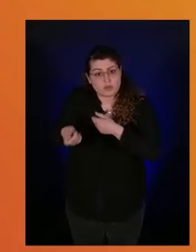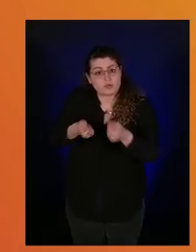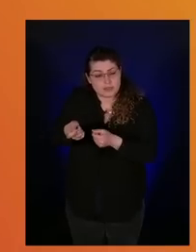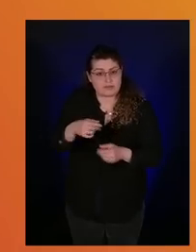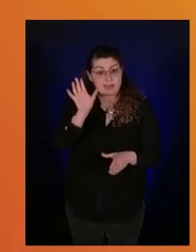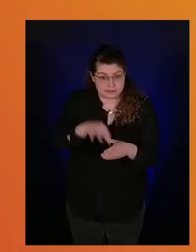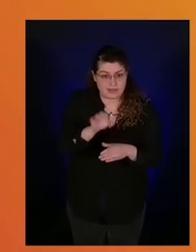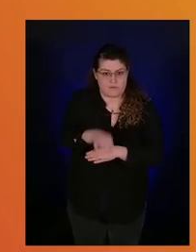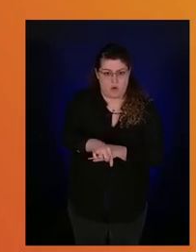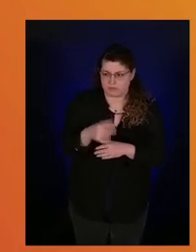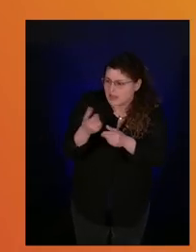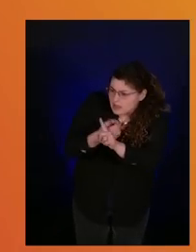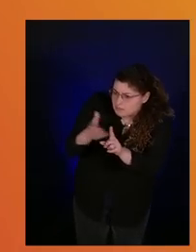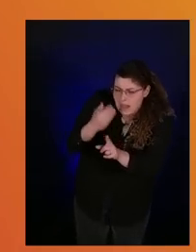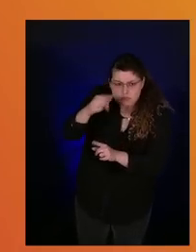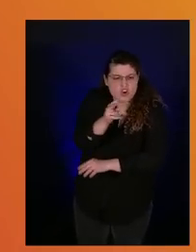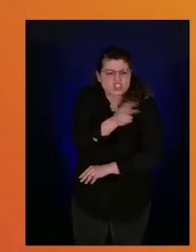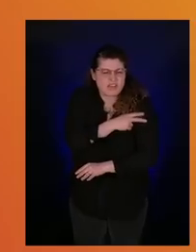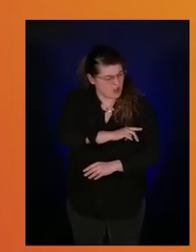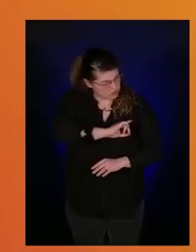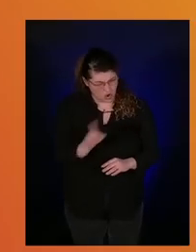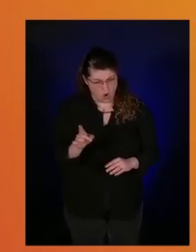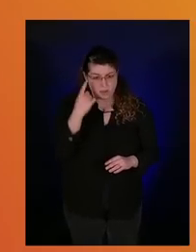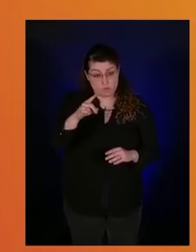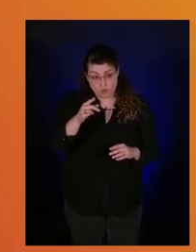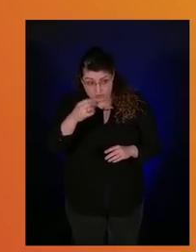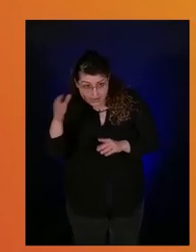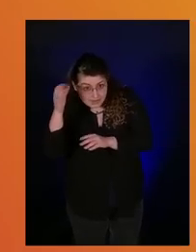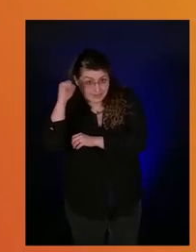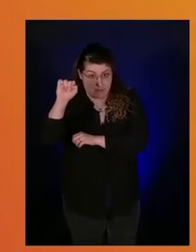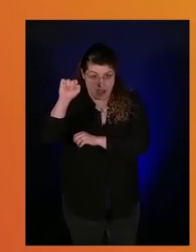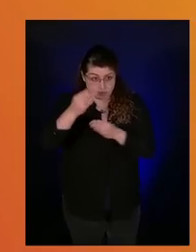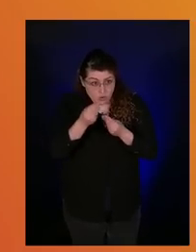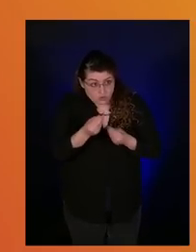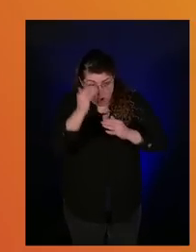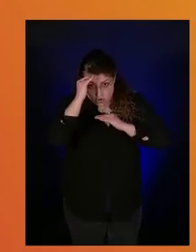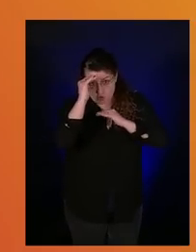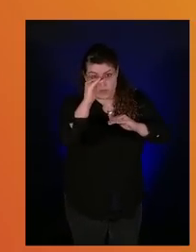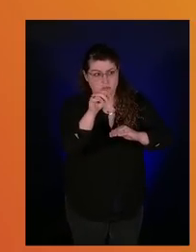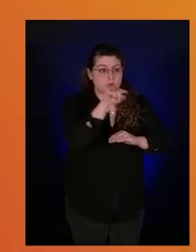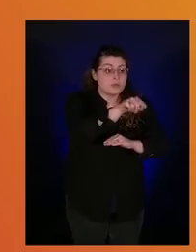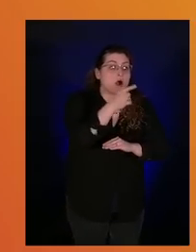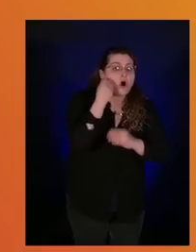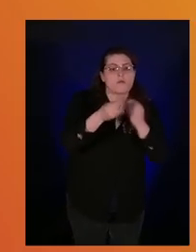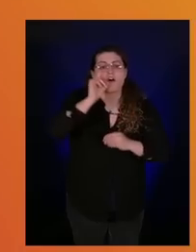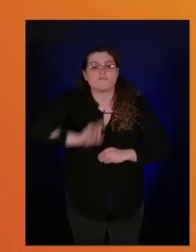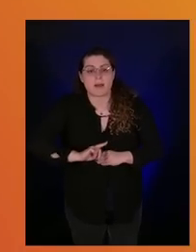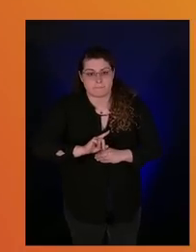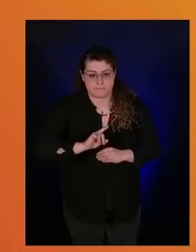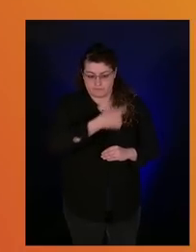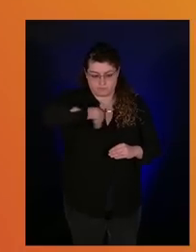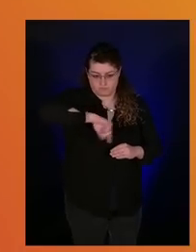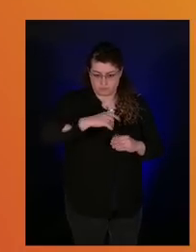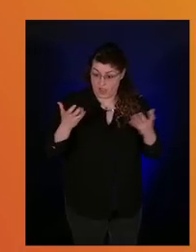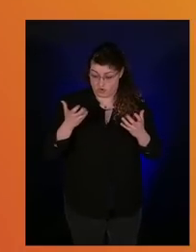chefs, mais bien pour des camarades à qui nous allons accorder notre confiance afin qu'ils et elles puissent appliquer les volontés de nos